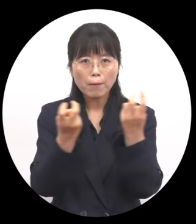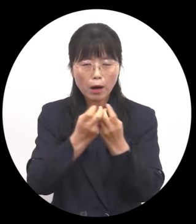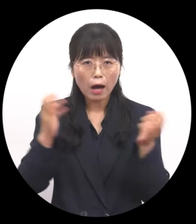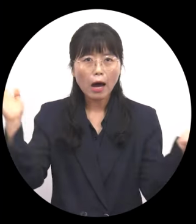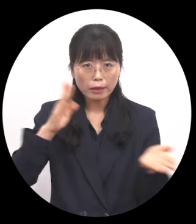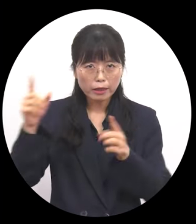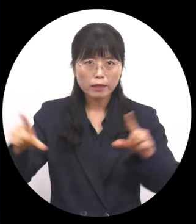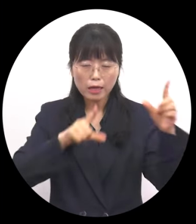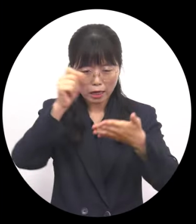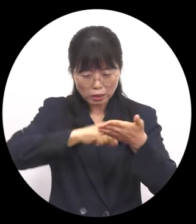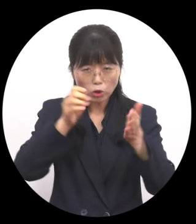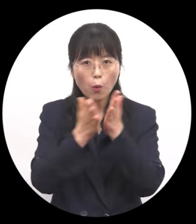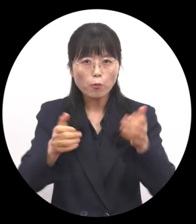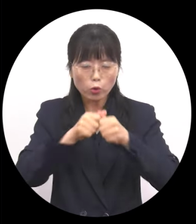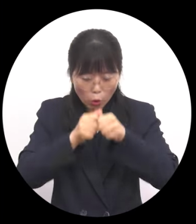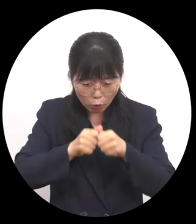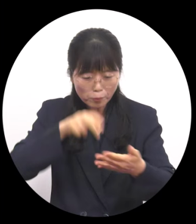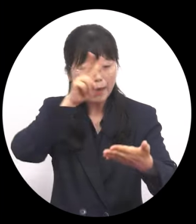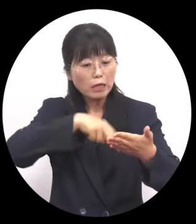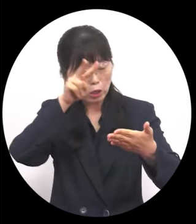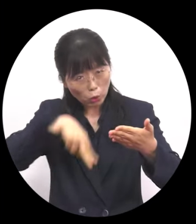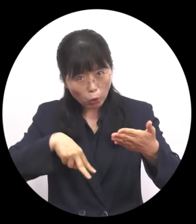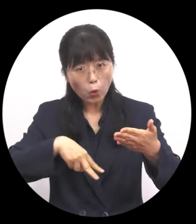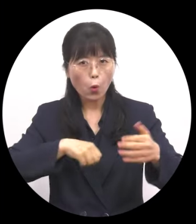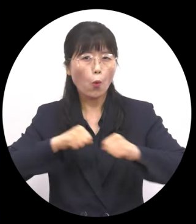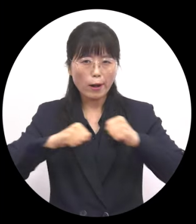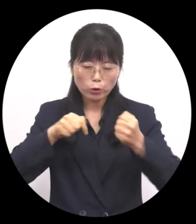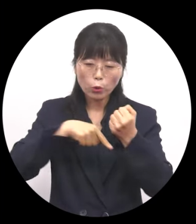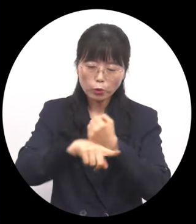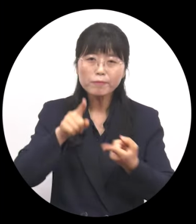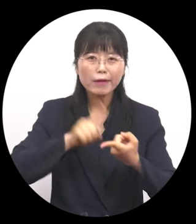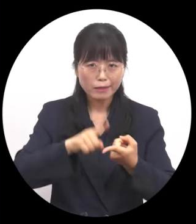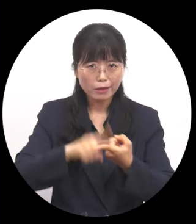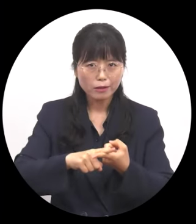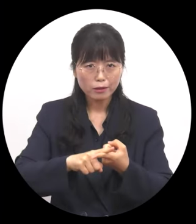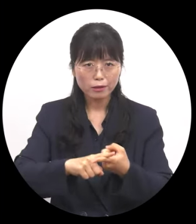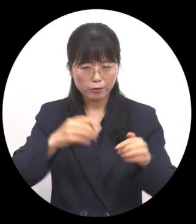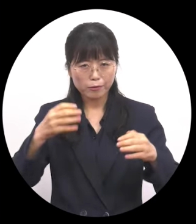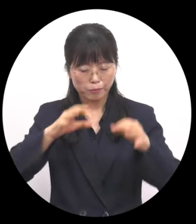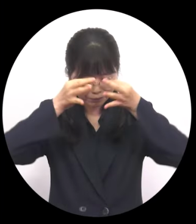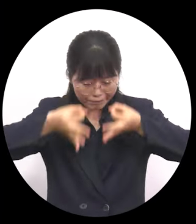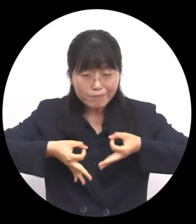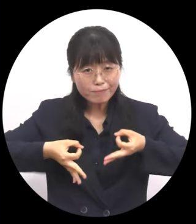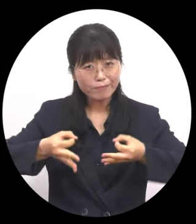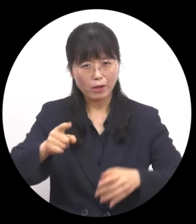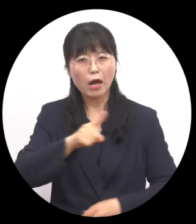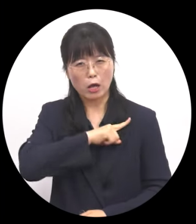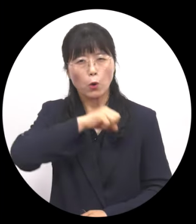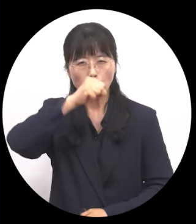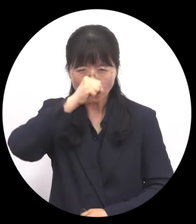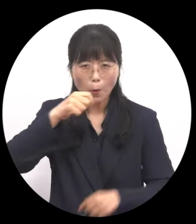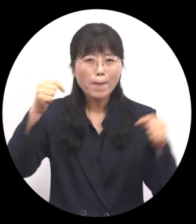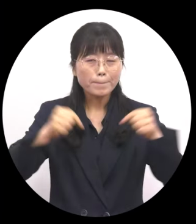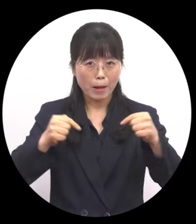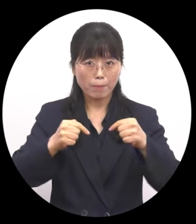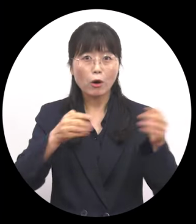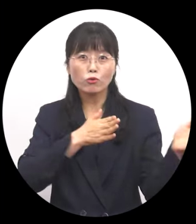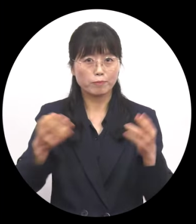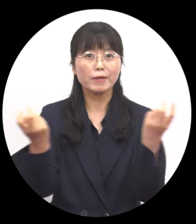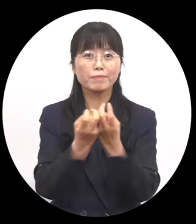학교생활 기록부를 좀 꼼꼼하게 읽으면서 활동의 의미에 대해서 한번 성찰해 보시는 게 가장 좋은 면접